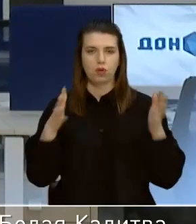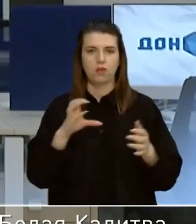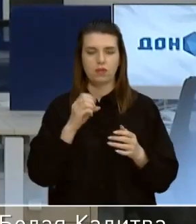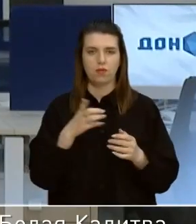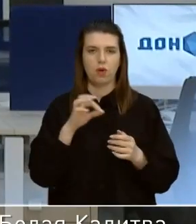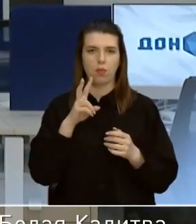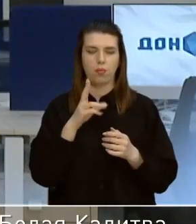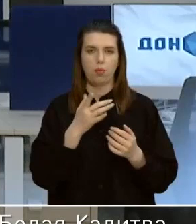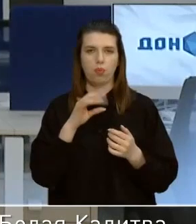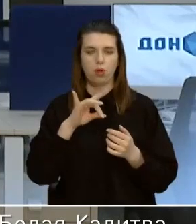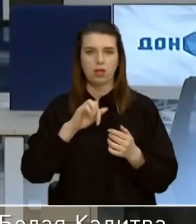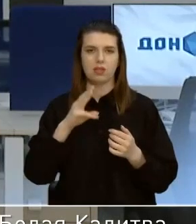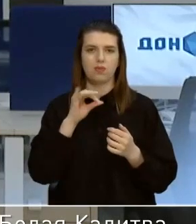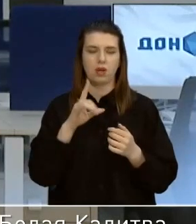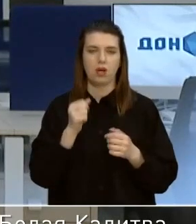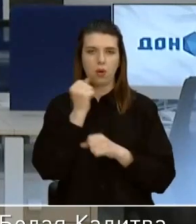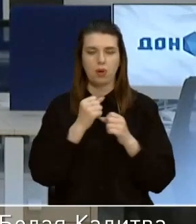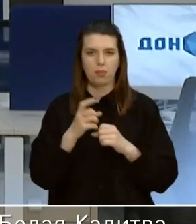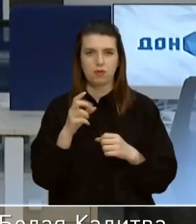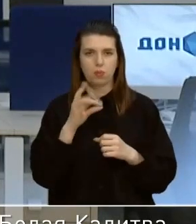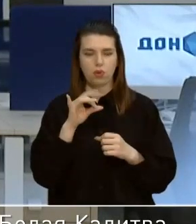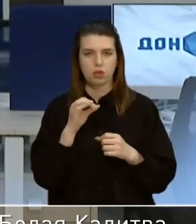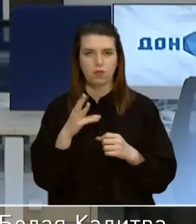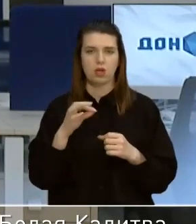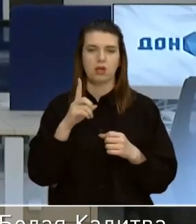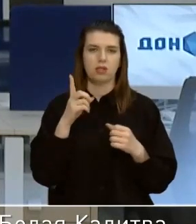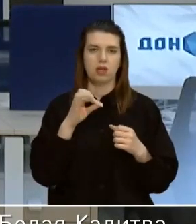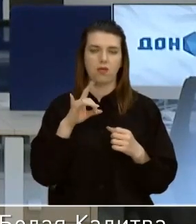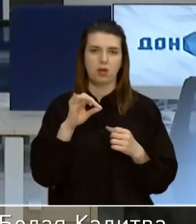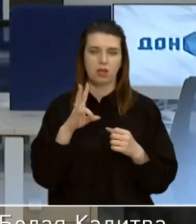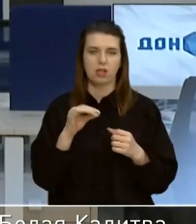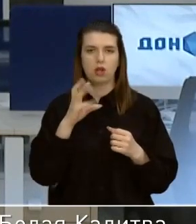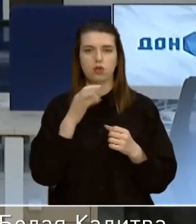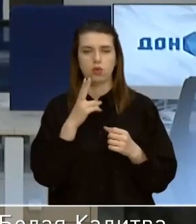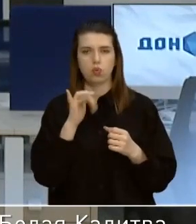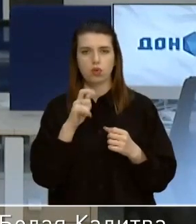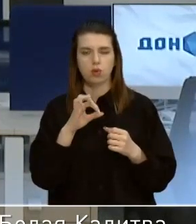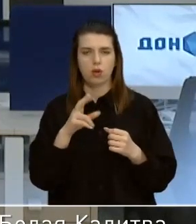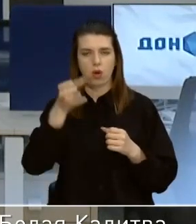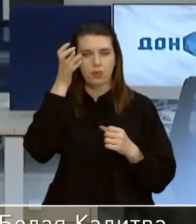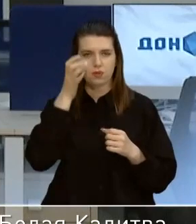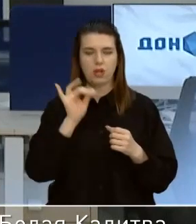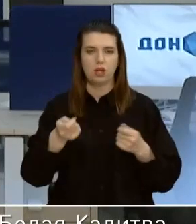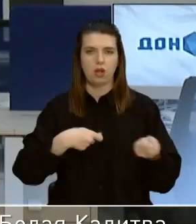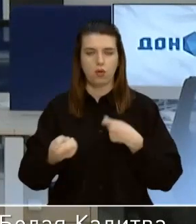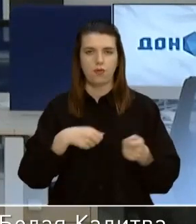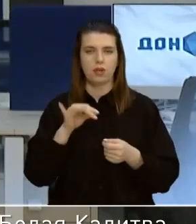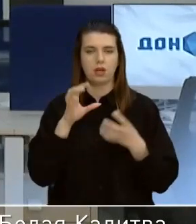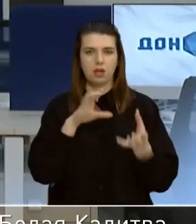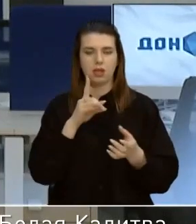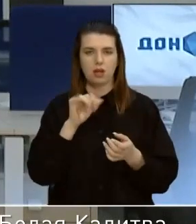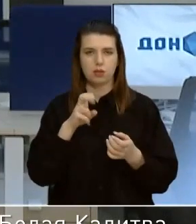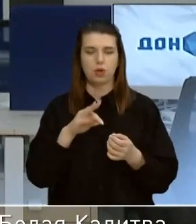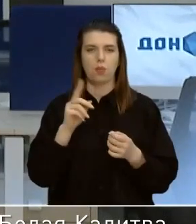всего пользуются популярностью сферы обрабатывающего производства, здравоохранения, соцуслуг, образования, торговли и